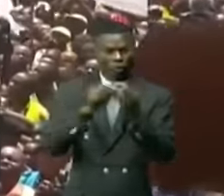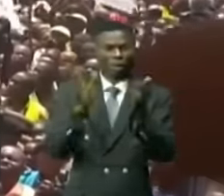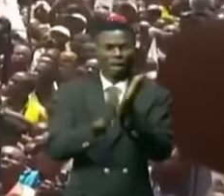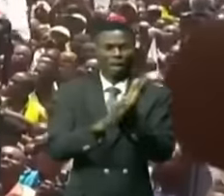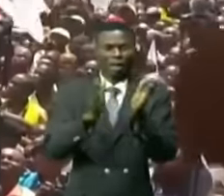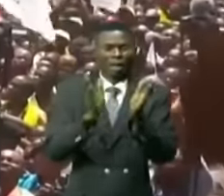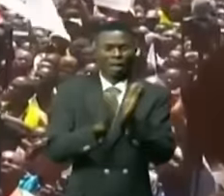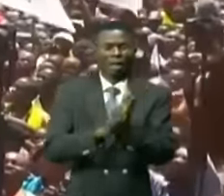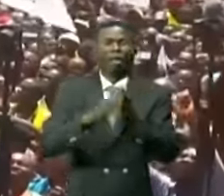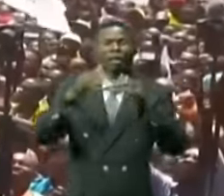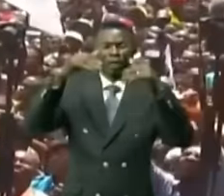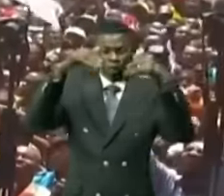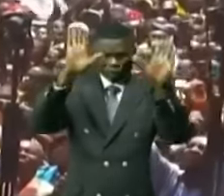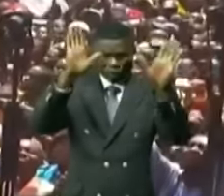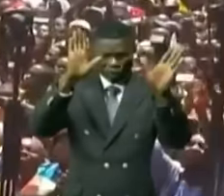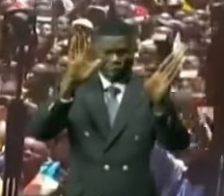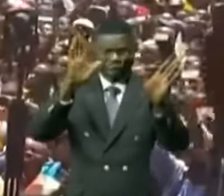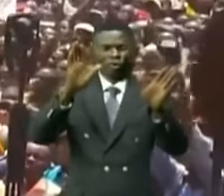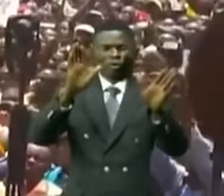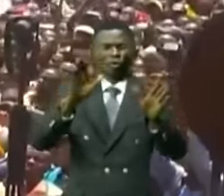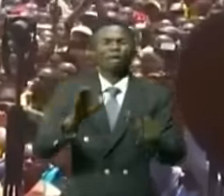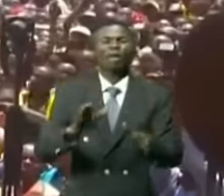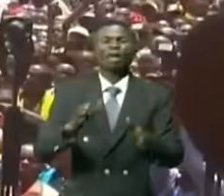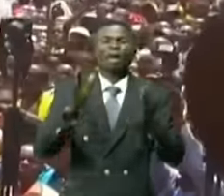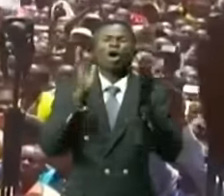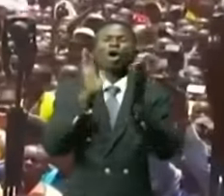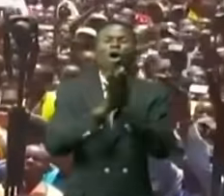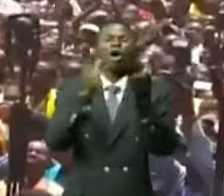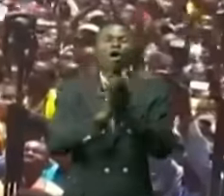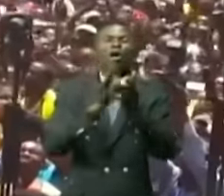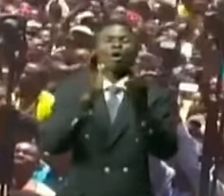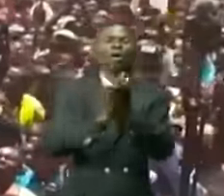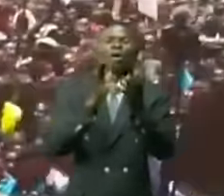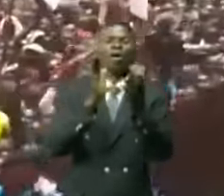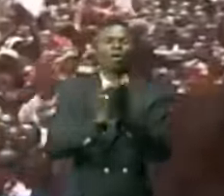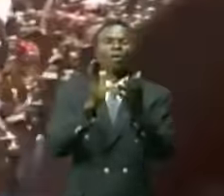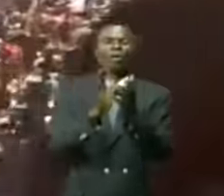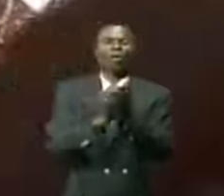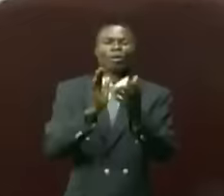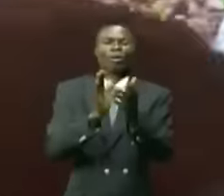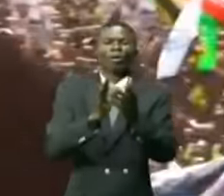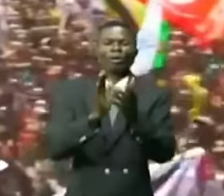gratuité et pour mata et pour tout à fait la secondaire.